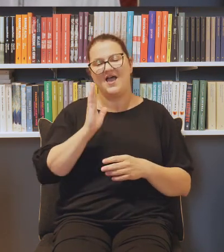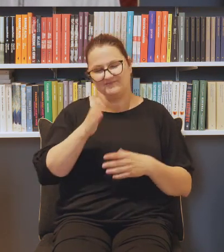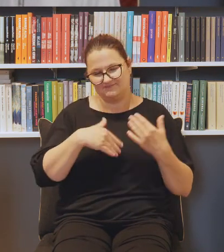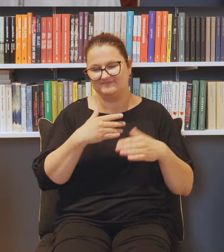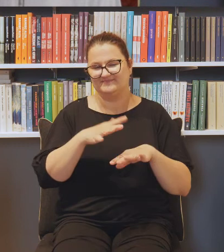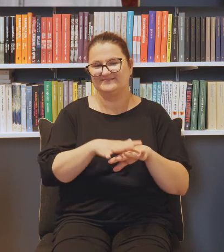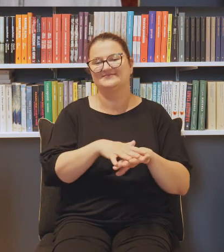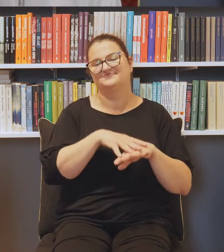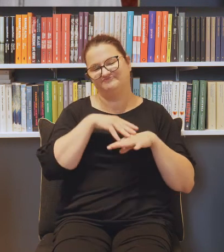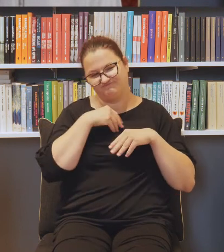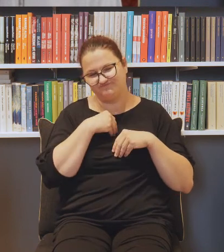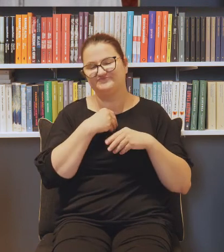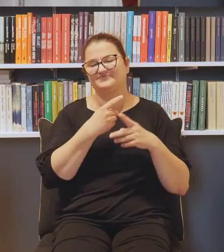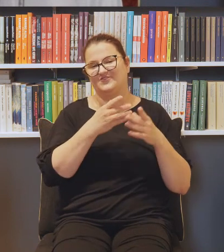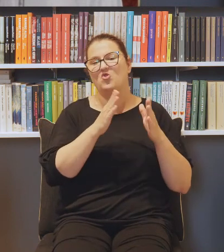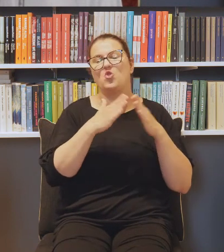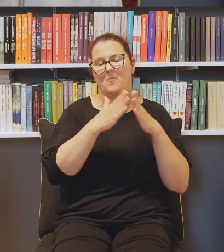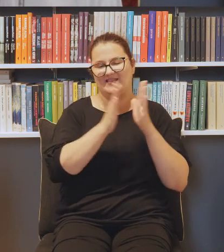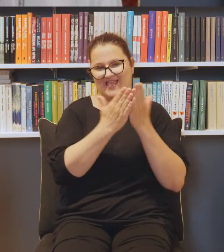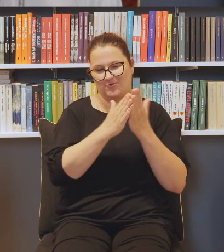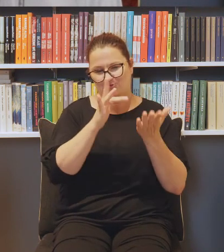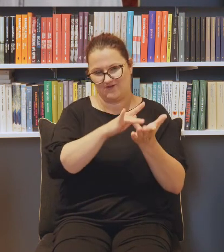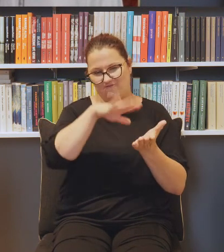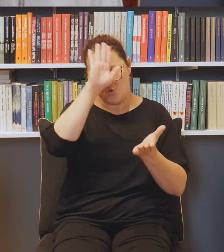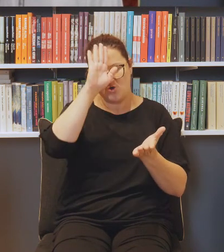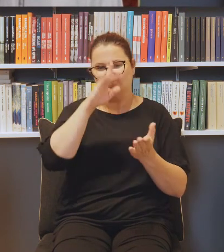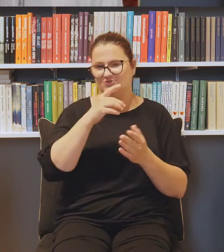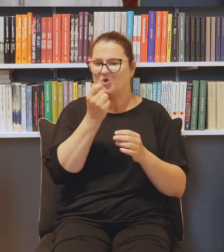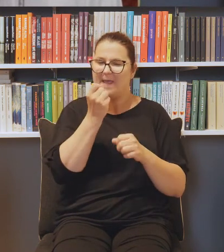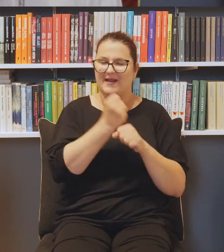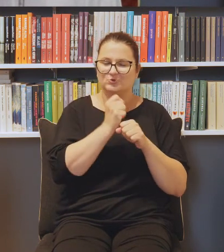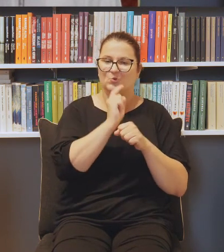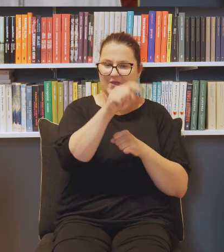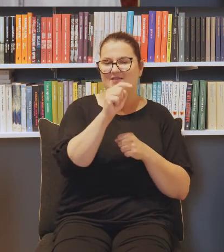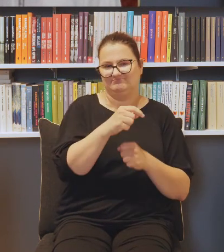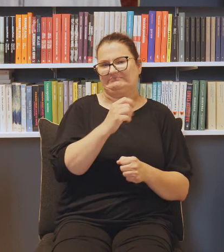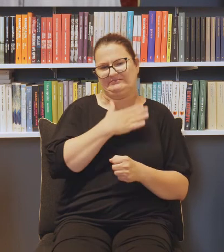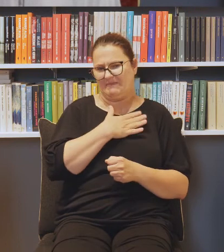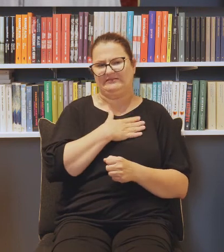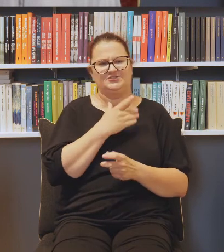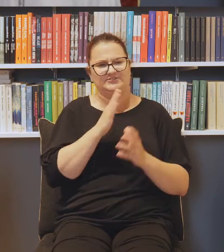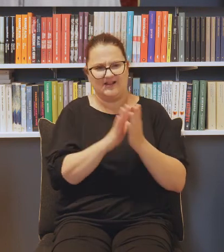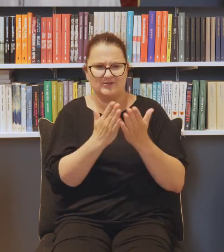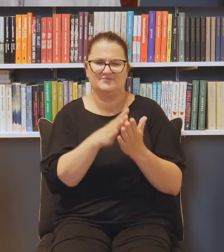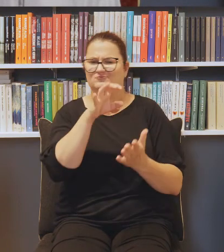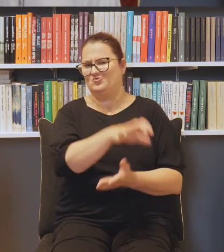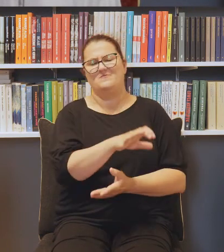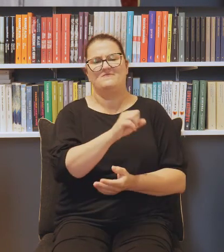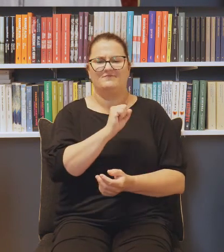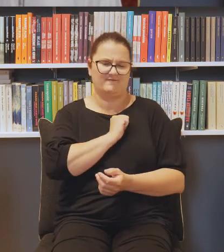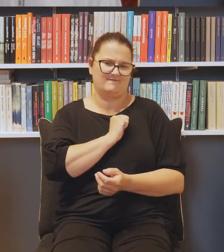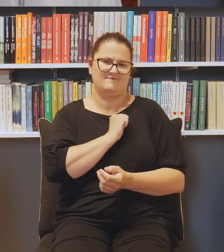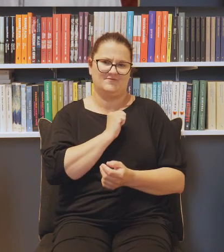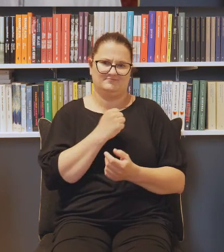inaczej, ale w tym domu literatury w Łodzi trochę pracuję, tam jest sympatycznie. Literacko też mam taki przywilej, że literaturą się